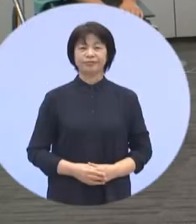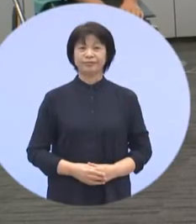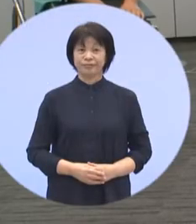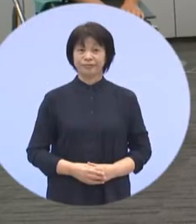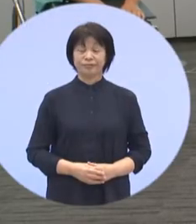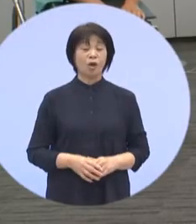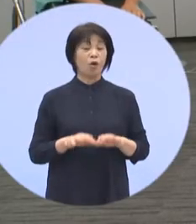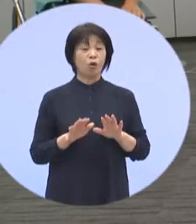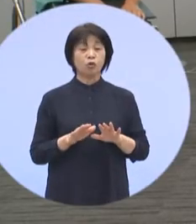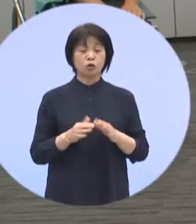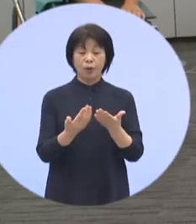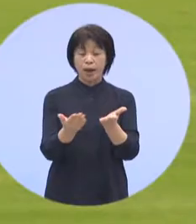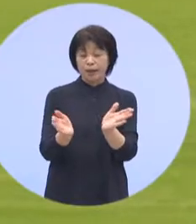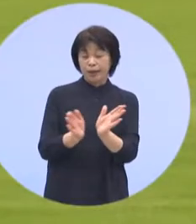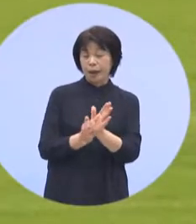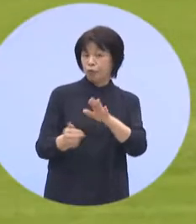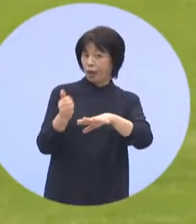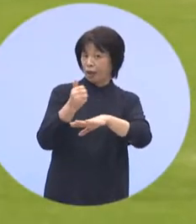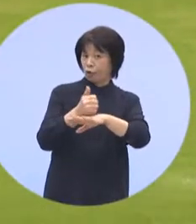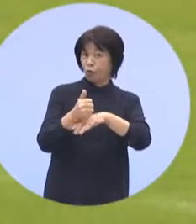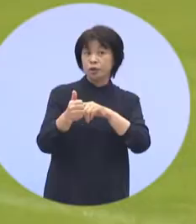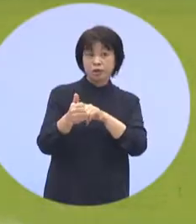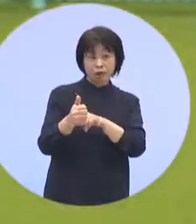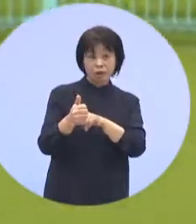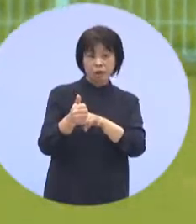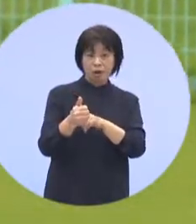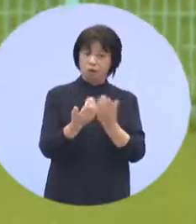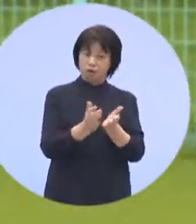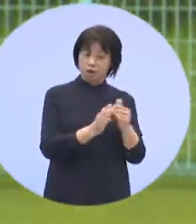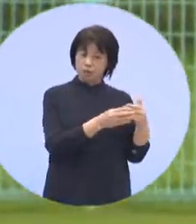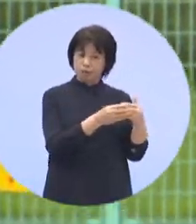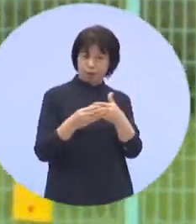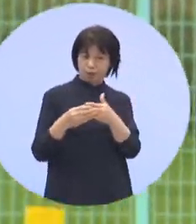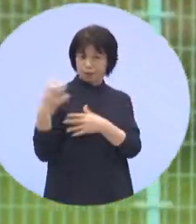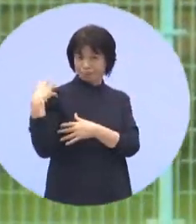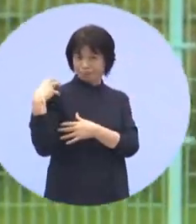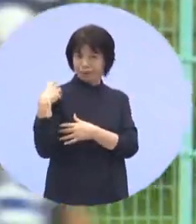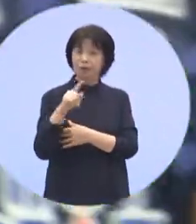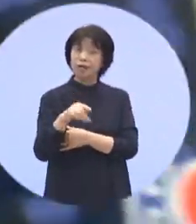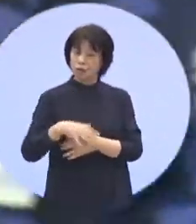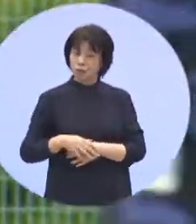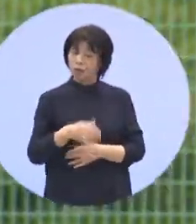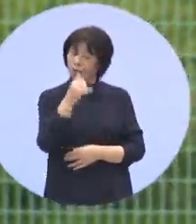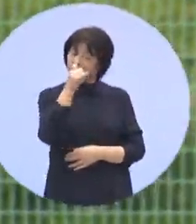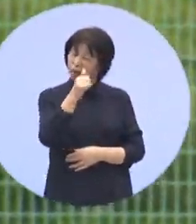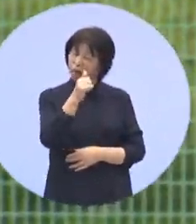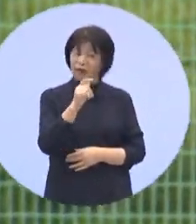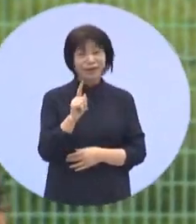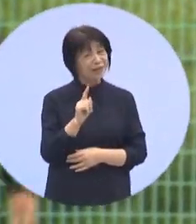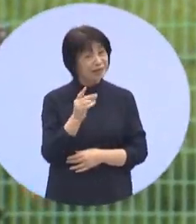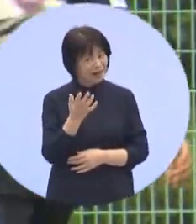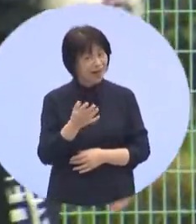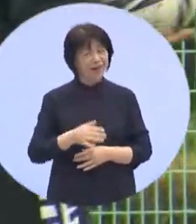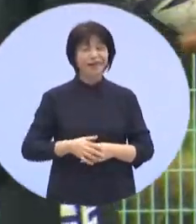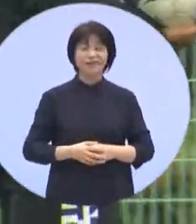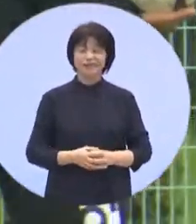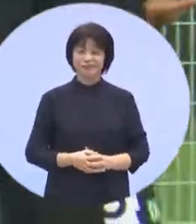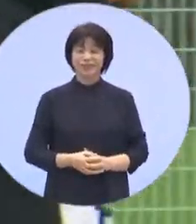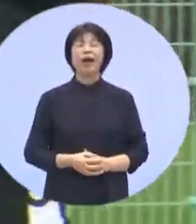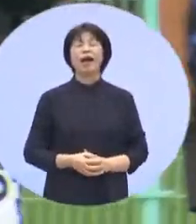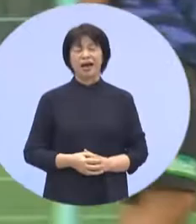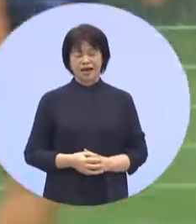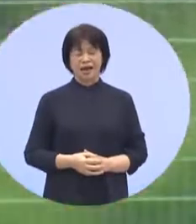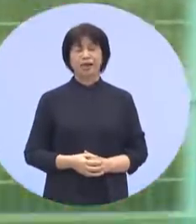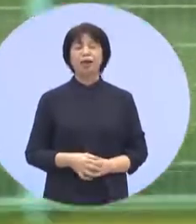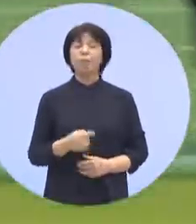今年はキャプテンとしてチームを引っ張っている甲斐選手ですが、ぜひ持ち味も教えてください。 はい、